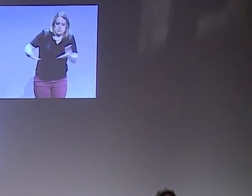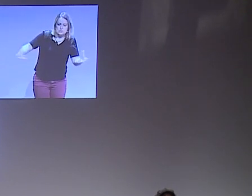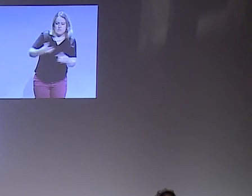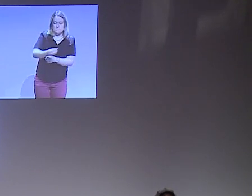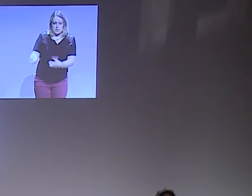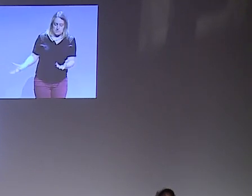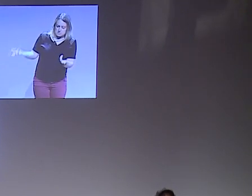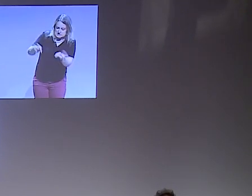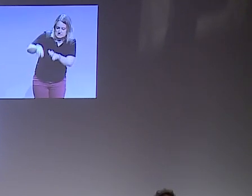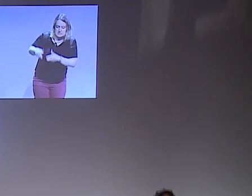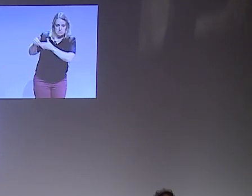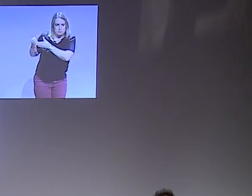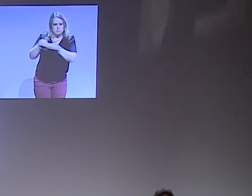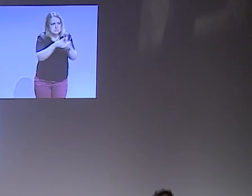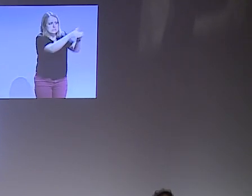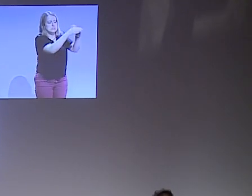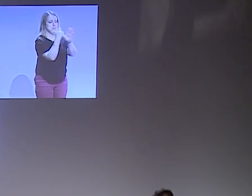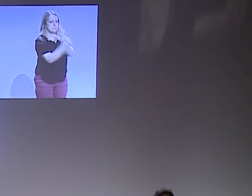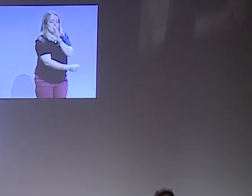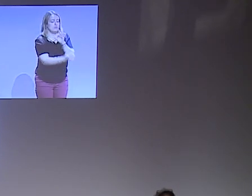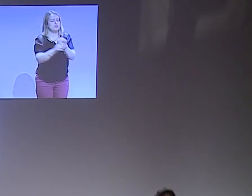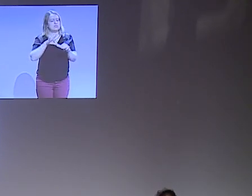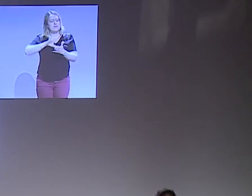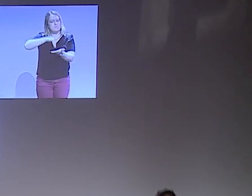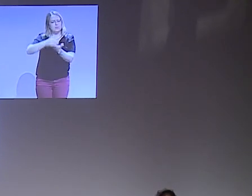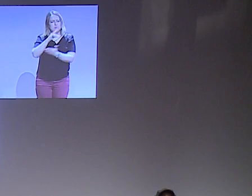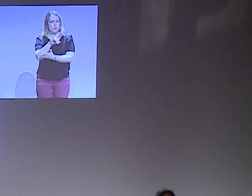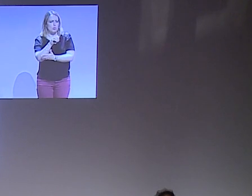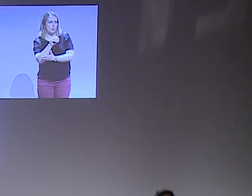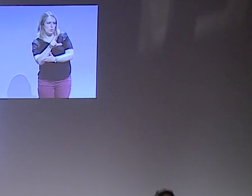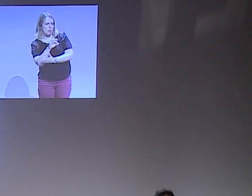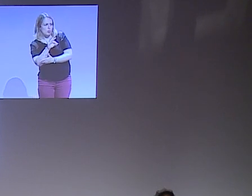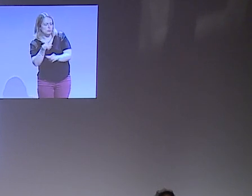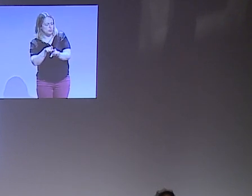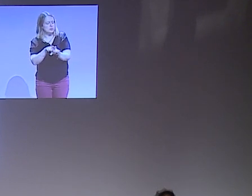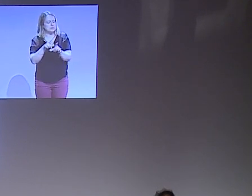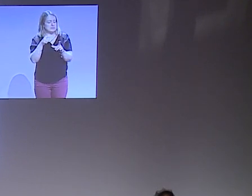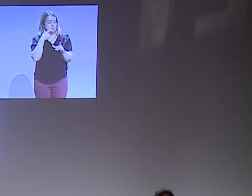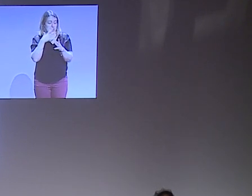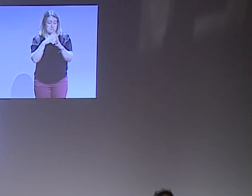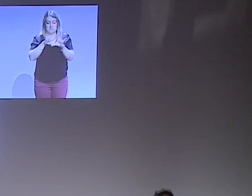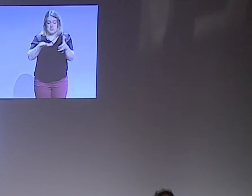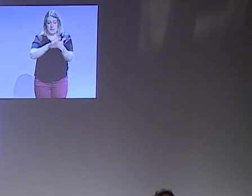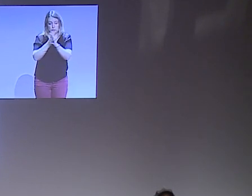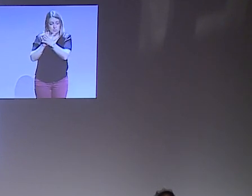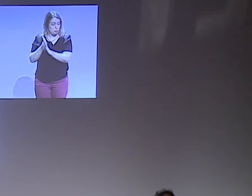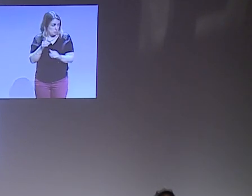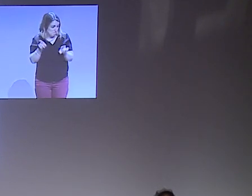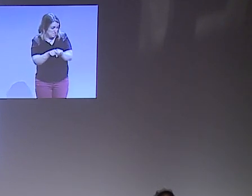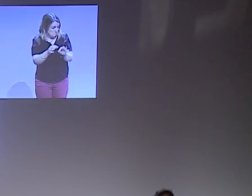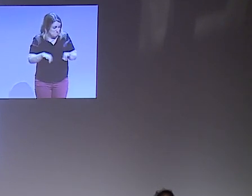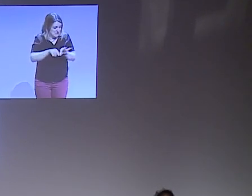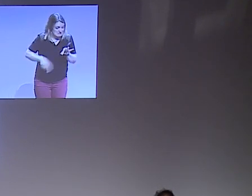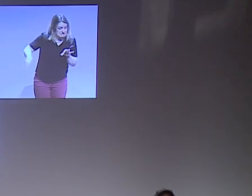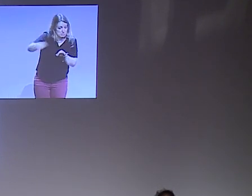fondation Holt, donc de cet Américain, mais il y avait bien d'autres associations qui existaient. Par rapport à ce qui a pu se passer dans d'autres pays, est-ce que